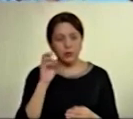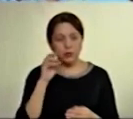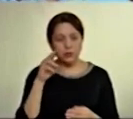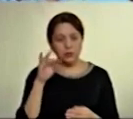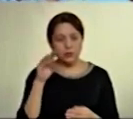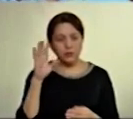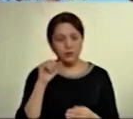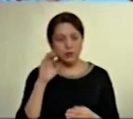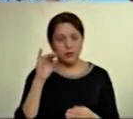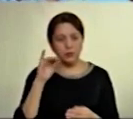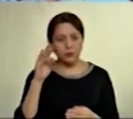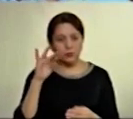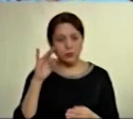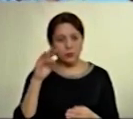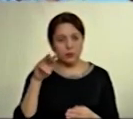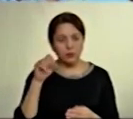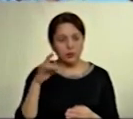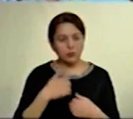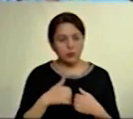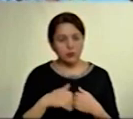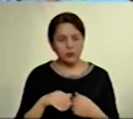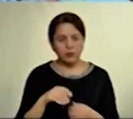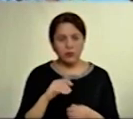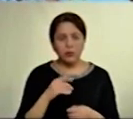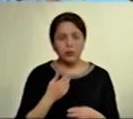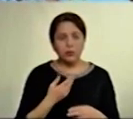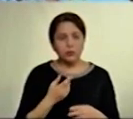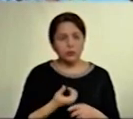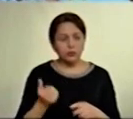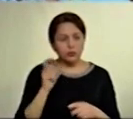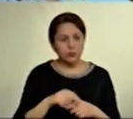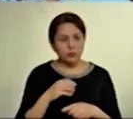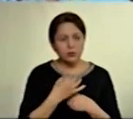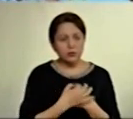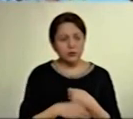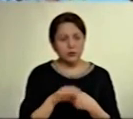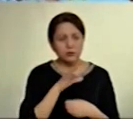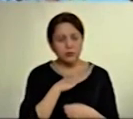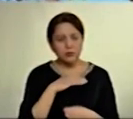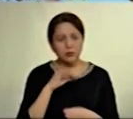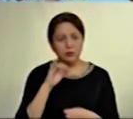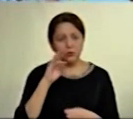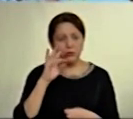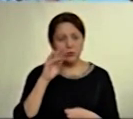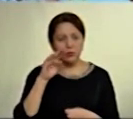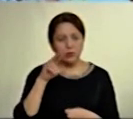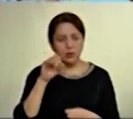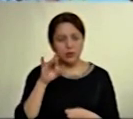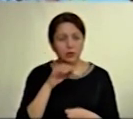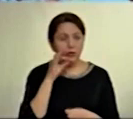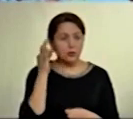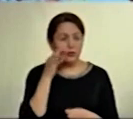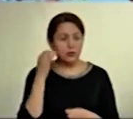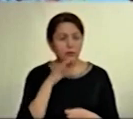o'rtasida. Bu jang albatta juda qahshatqich bo'ladi, hattoki Yunonlar ushbu jangda xiladan foydalanishadi.